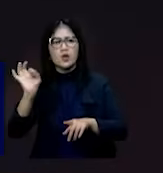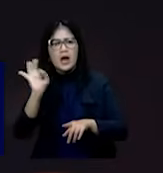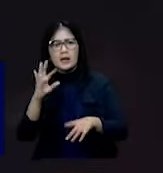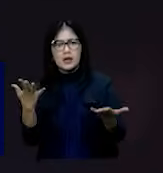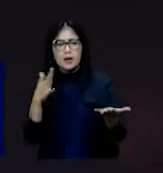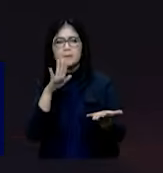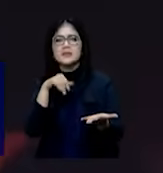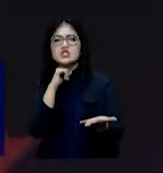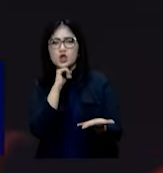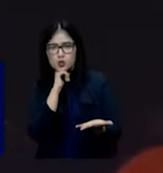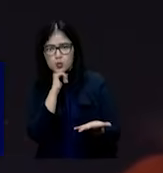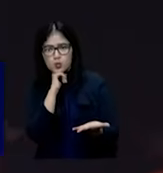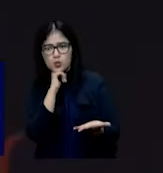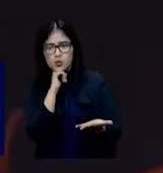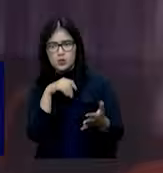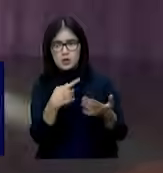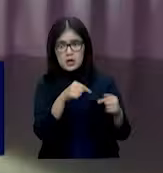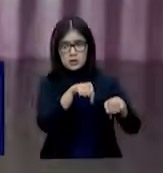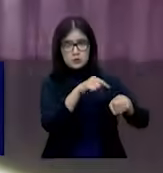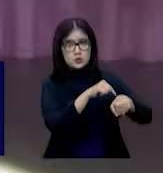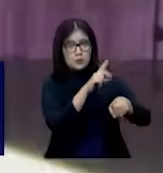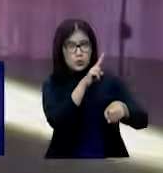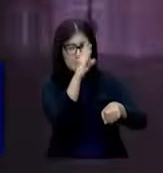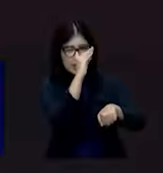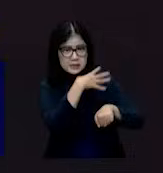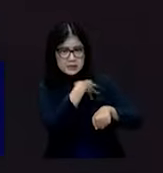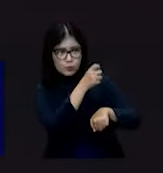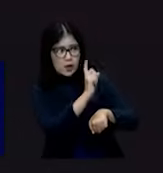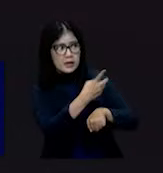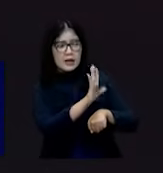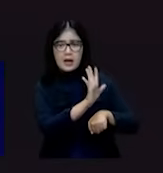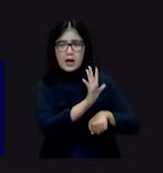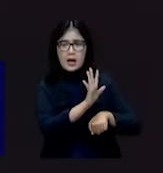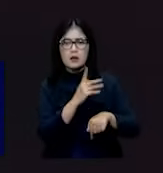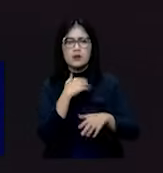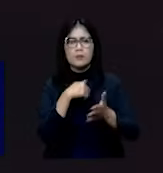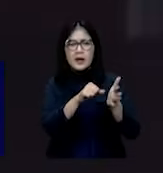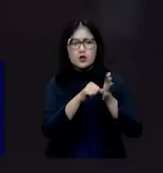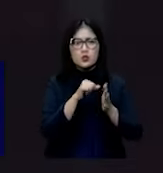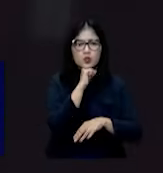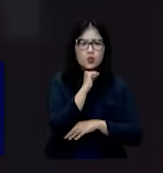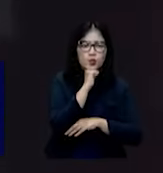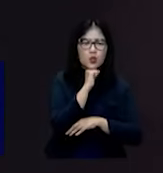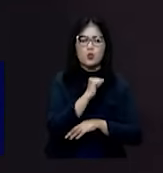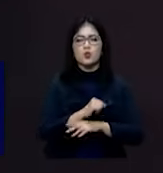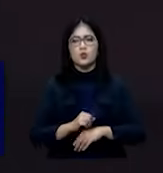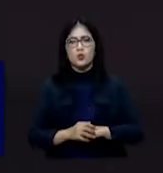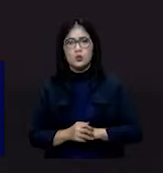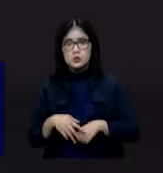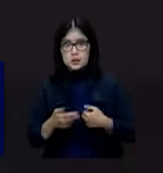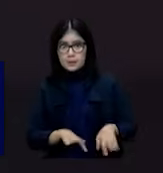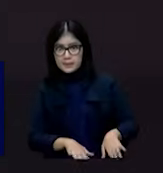Oke. Terus jam sekarang jam 2 dini hari baru dapat ini. Iya, anak. Ini paling gede atau gimana banjirnya sekarang? Iya, paling gede. Emang ini